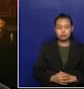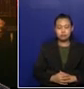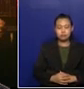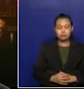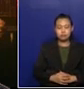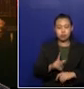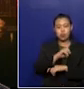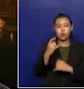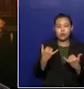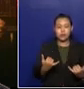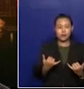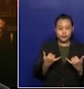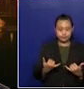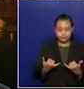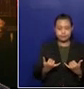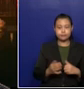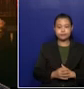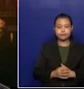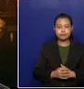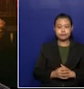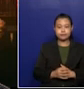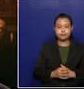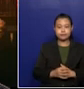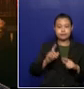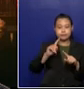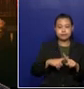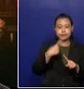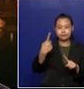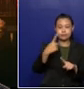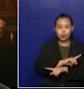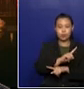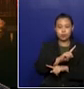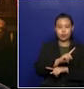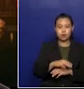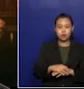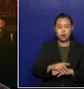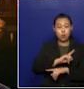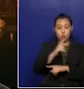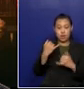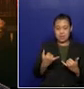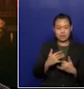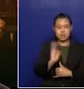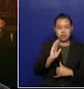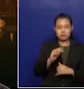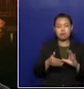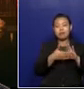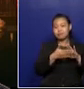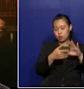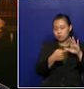วันนี้วันที่1มกราคมผมไม่ได้หมายถึงวันนี้นะวันนี้วันบนตารางจ